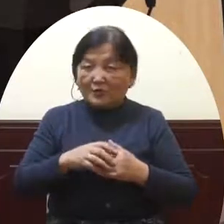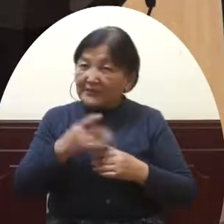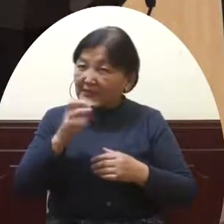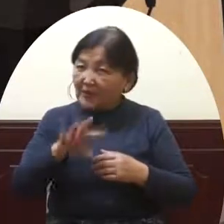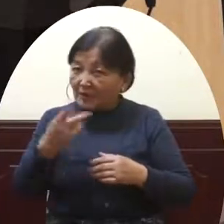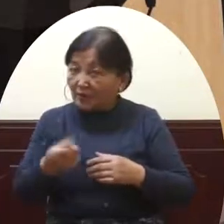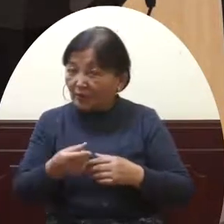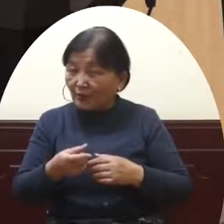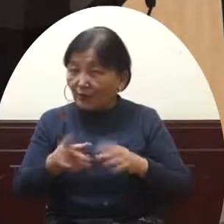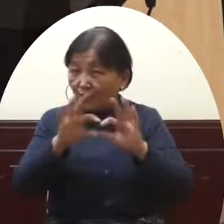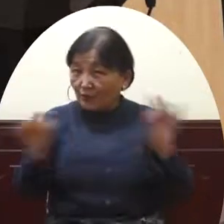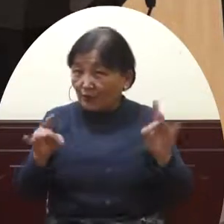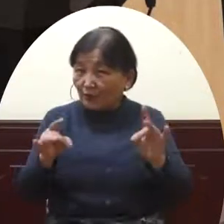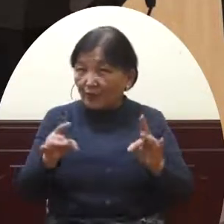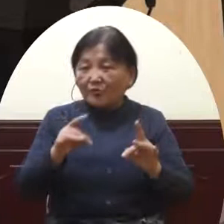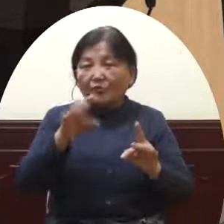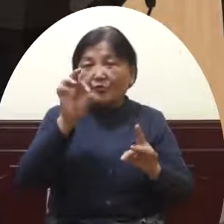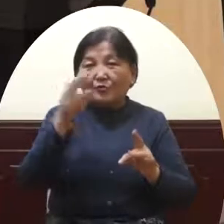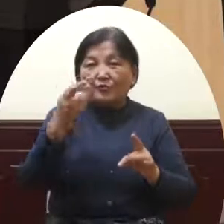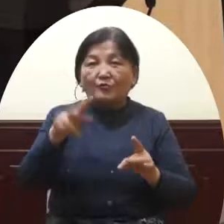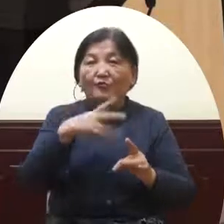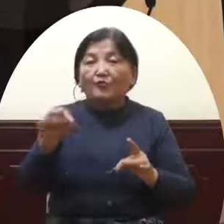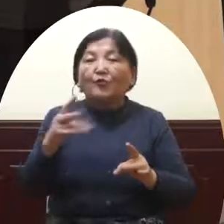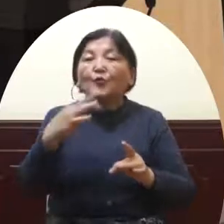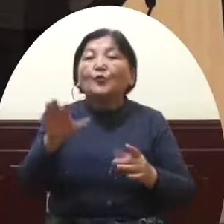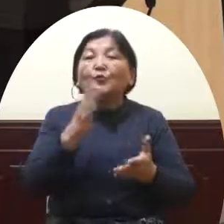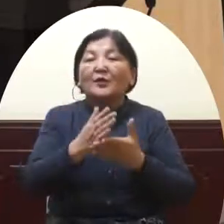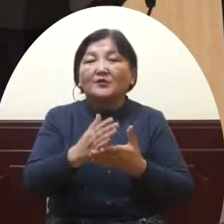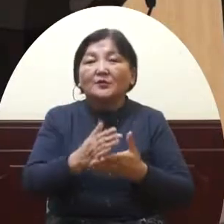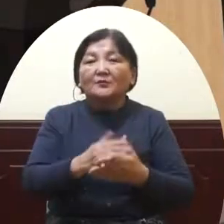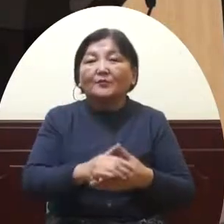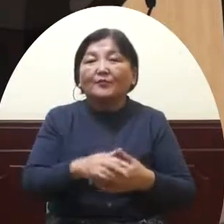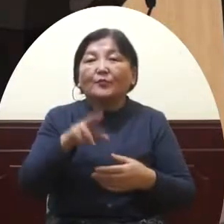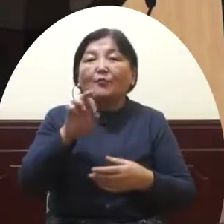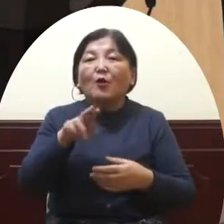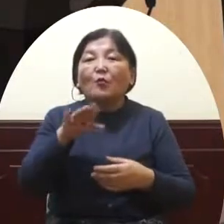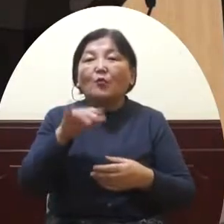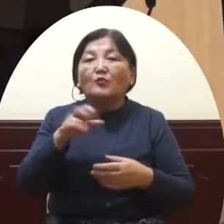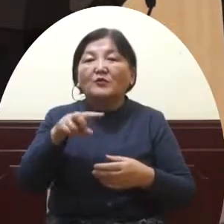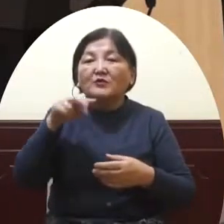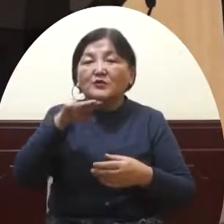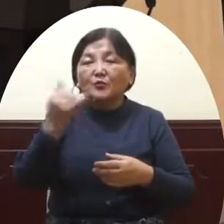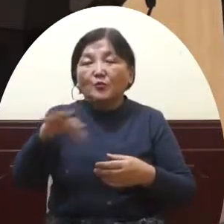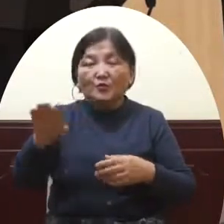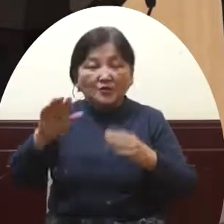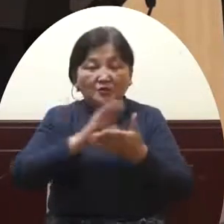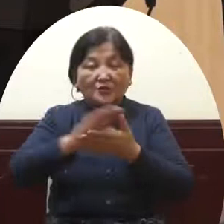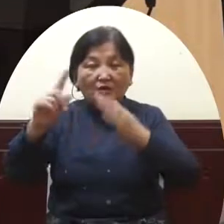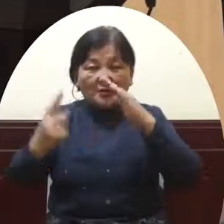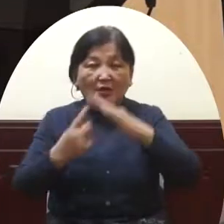зарим нь бүр өөрч бүр экстрим хөдөлгөөнүүд ч байгаа шүү дээ тэ. Тэгээ эдгээр хэл ингээд популистууд гарч ирж байна. Бүр